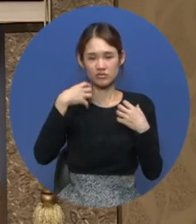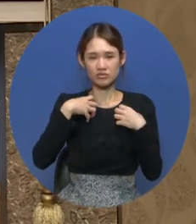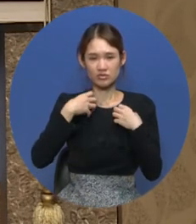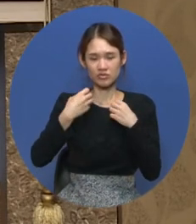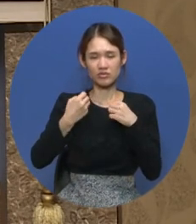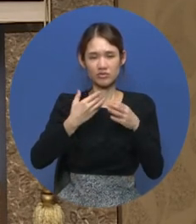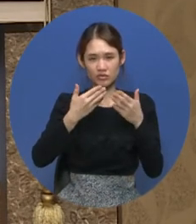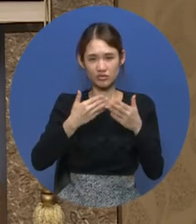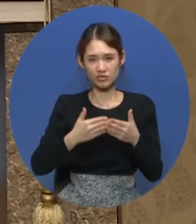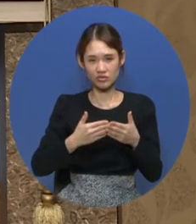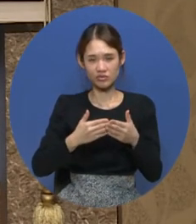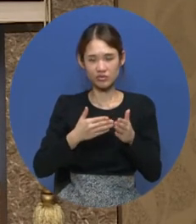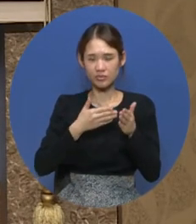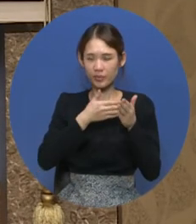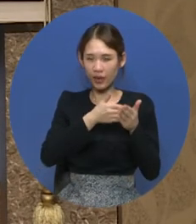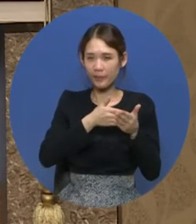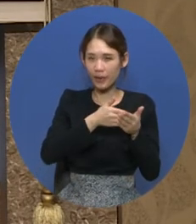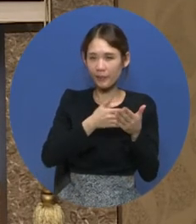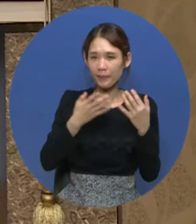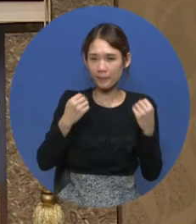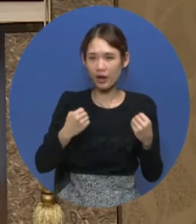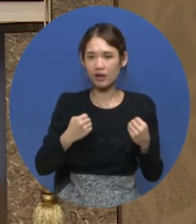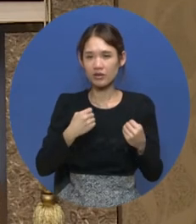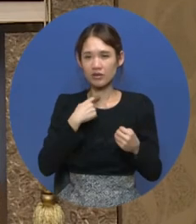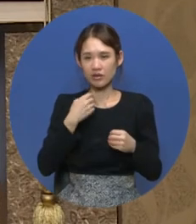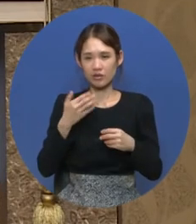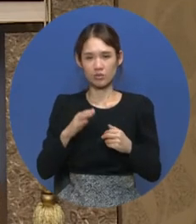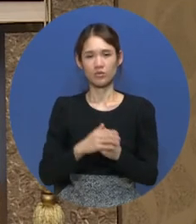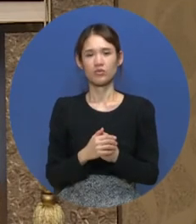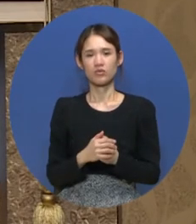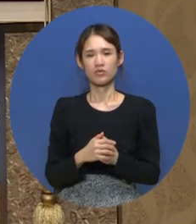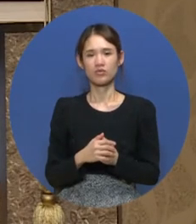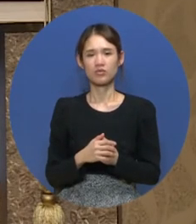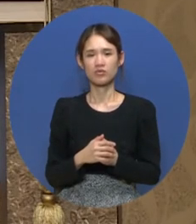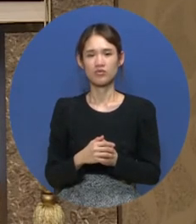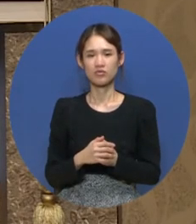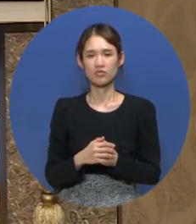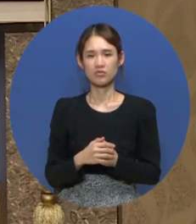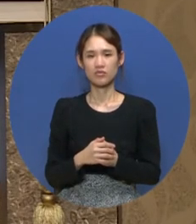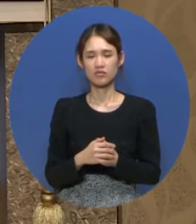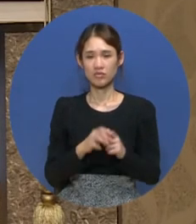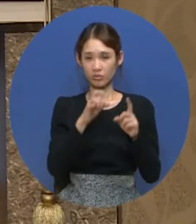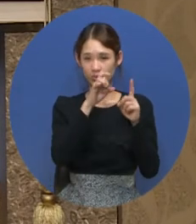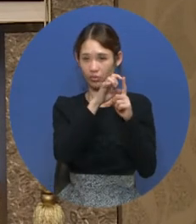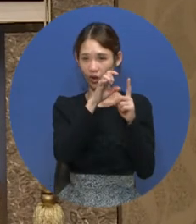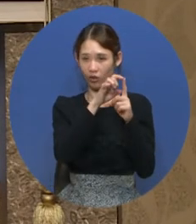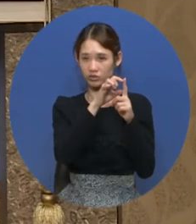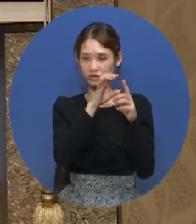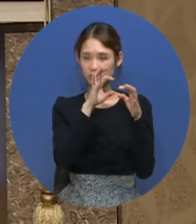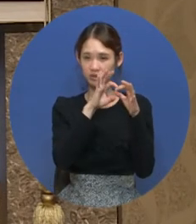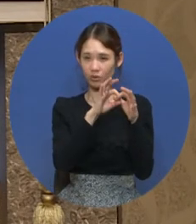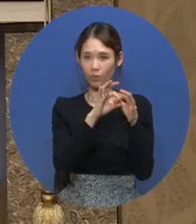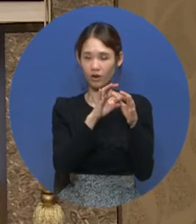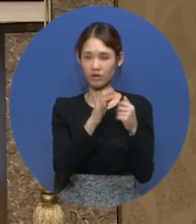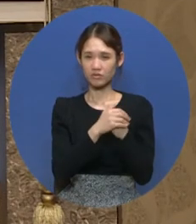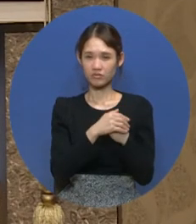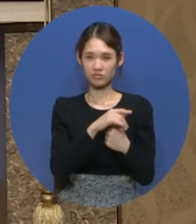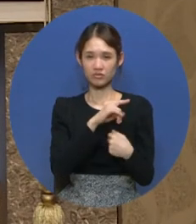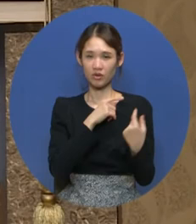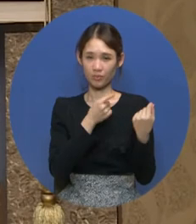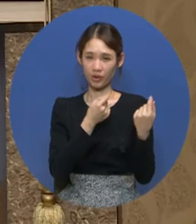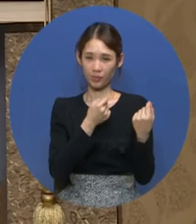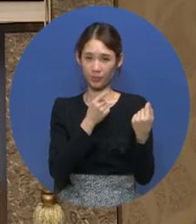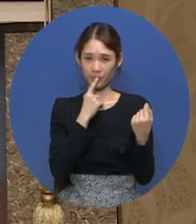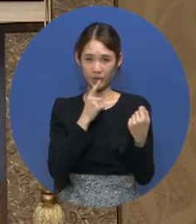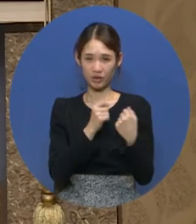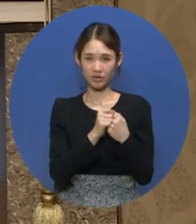성 부당 그 쪽에 따로 만일 말씀을 드렸어요 많이 말씀드렸는데 어 일단은 뭐 으 호칭에